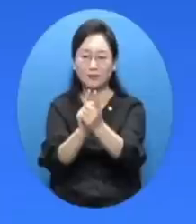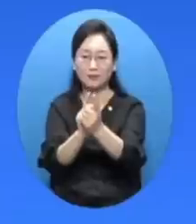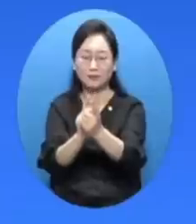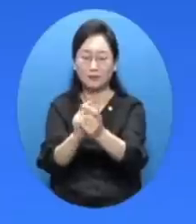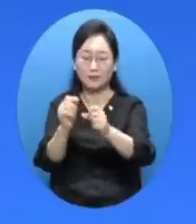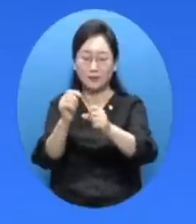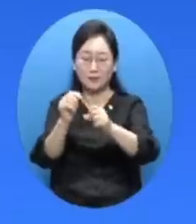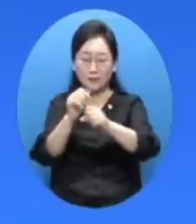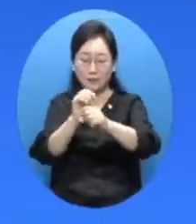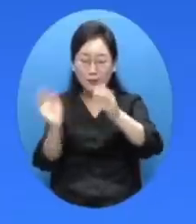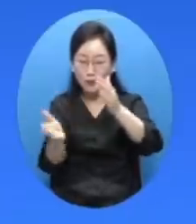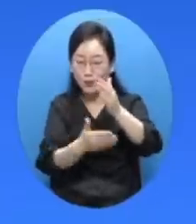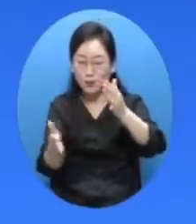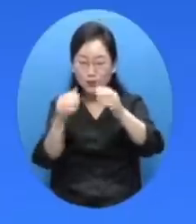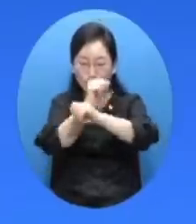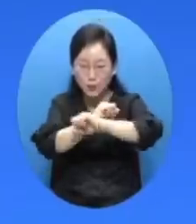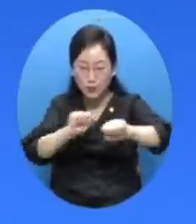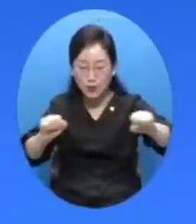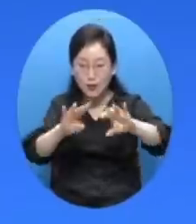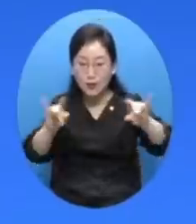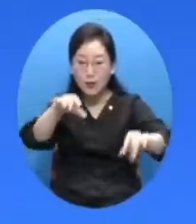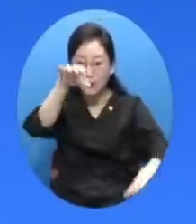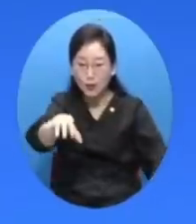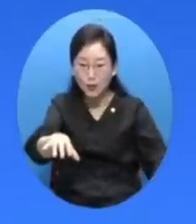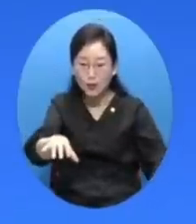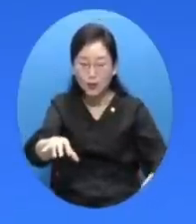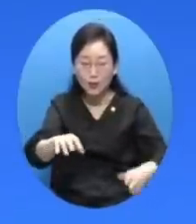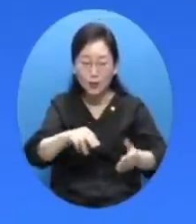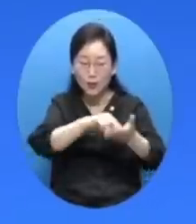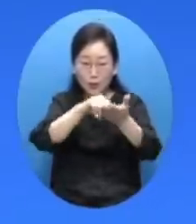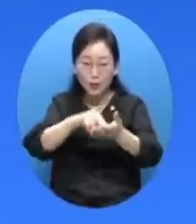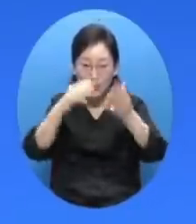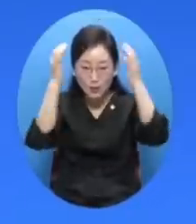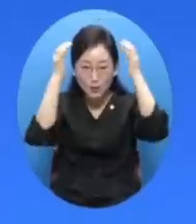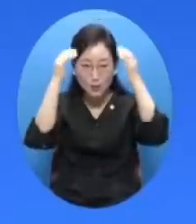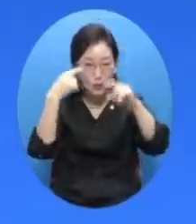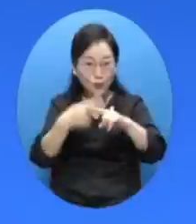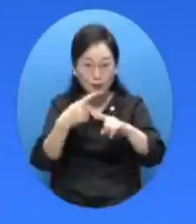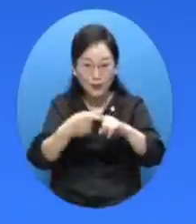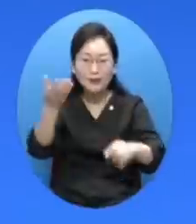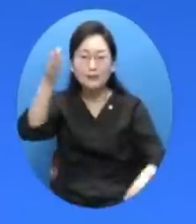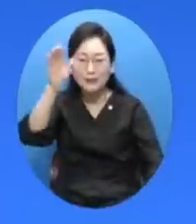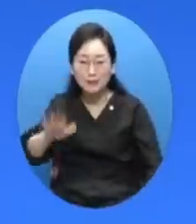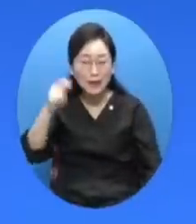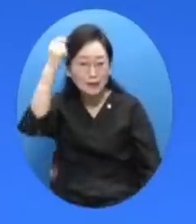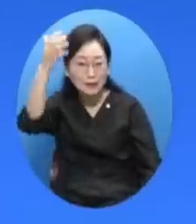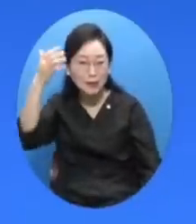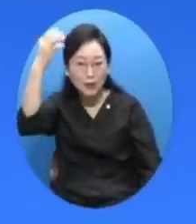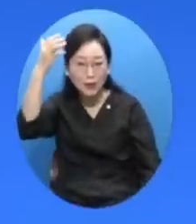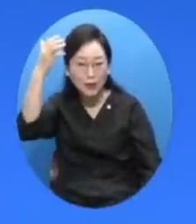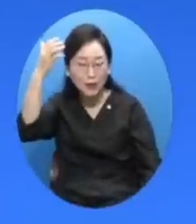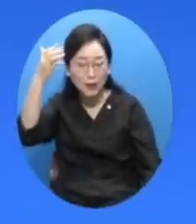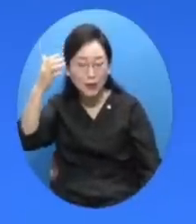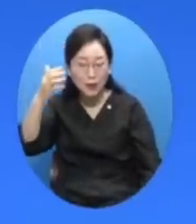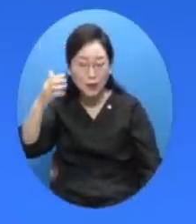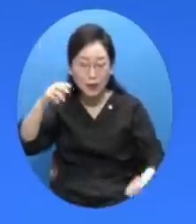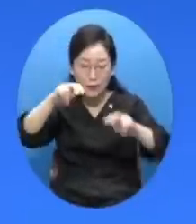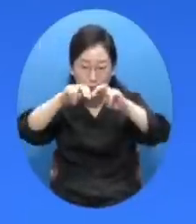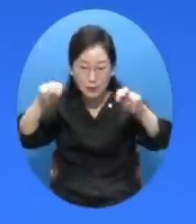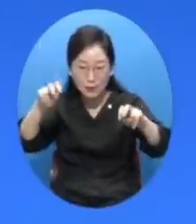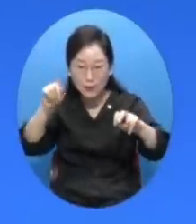광야가 우리 인간에게는 고통과 괴로움이지만은 영적으로 볼 때 주님을 만나고 주님과